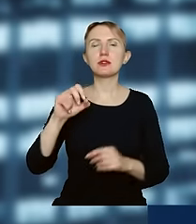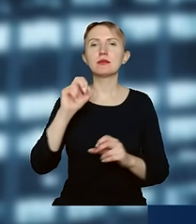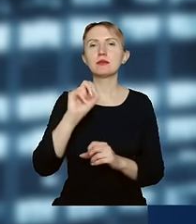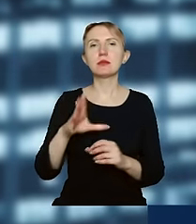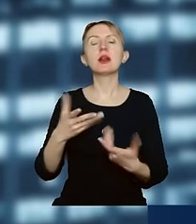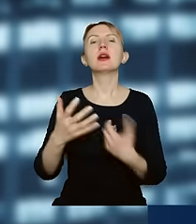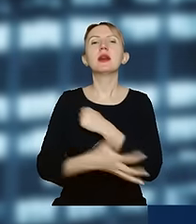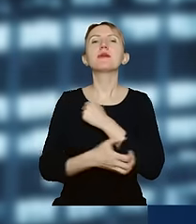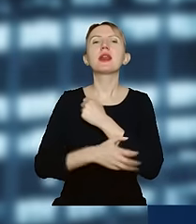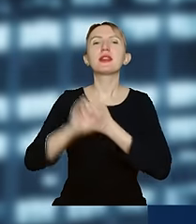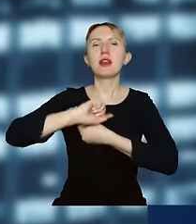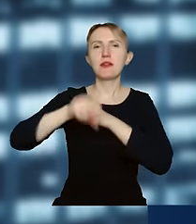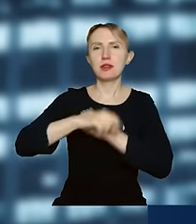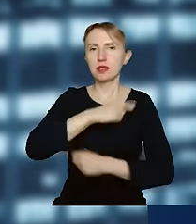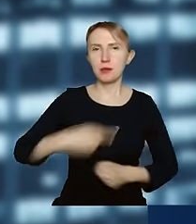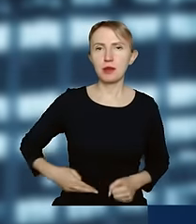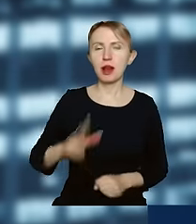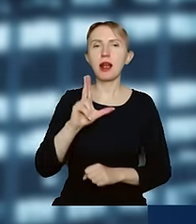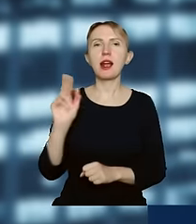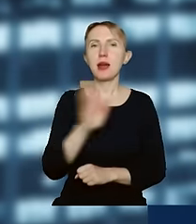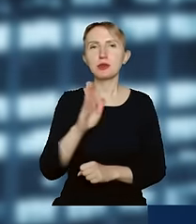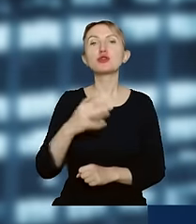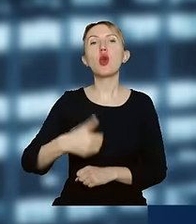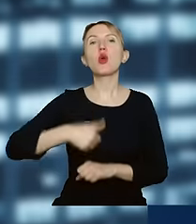ten wicepremier Kosiniak-Kamysz, że o szefie